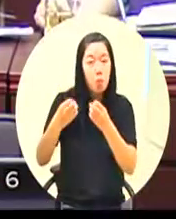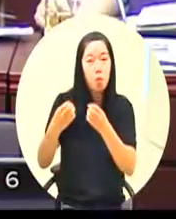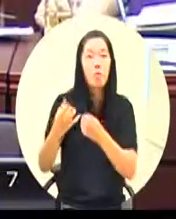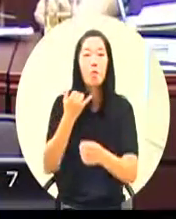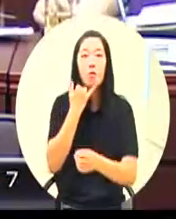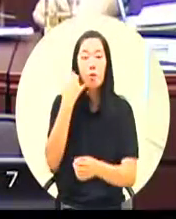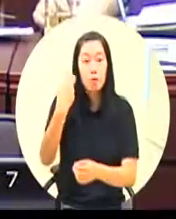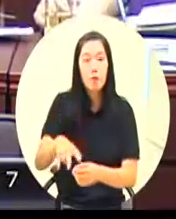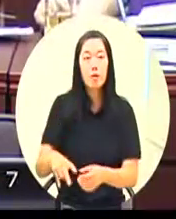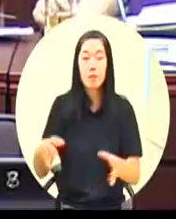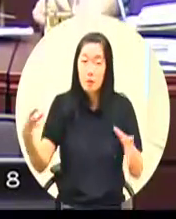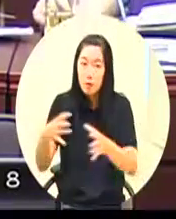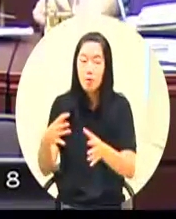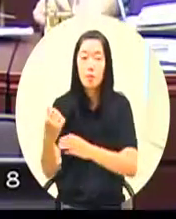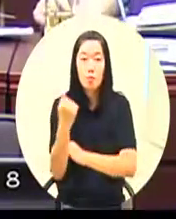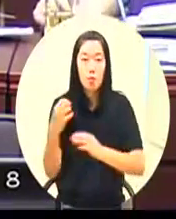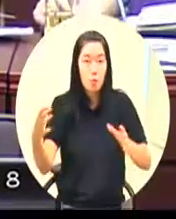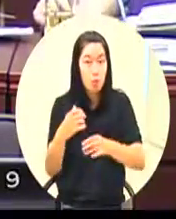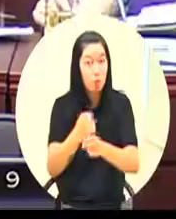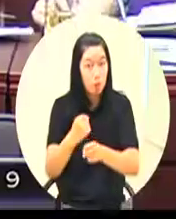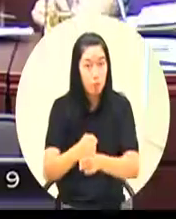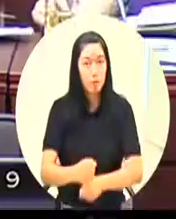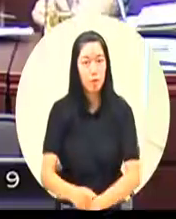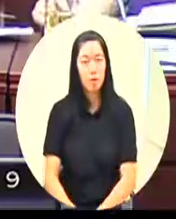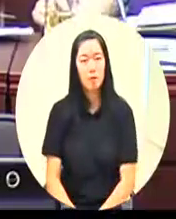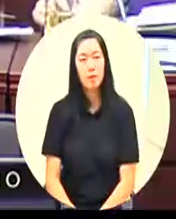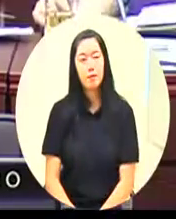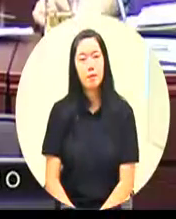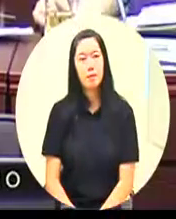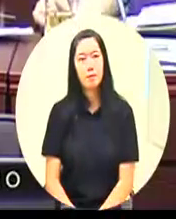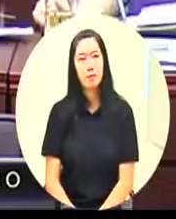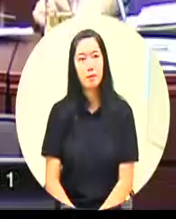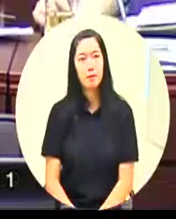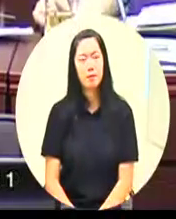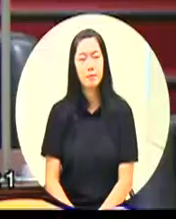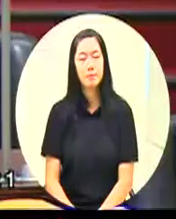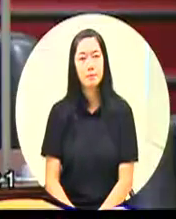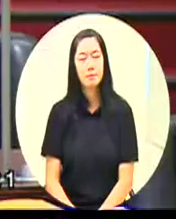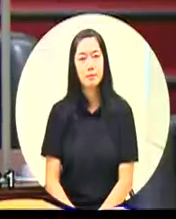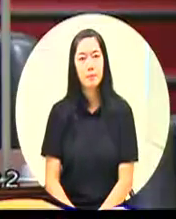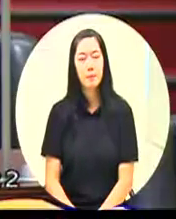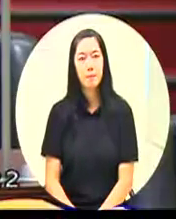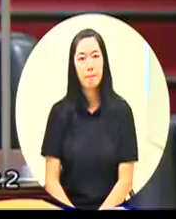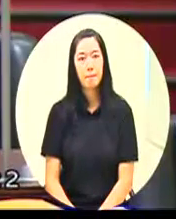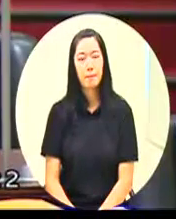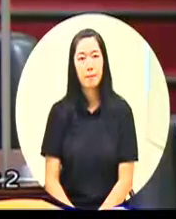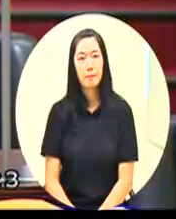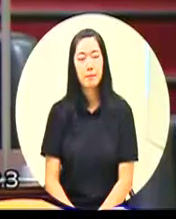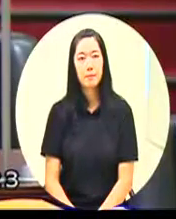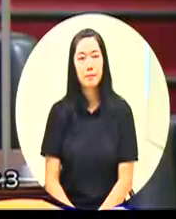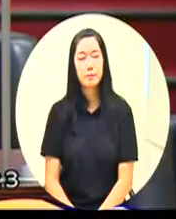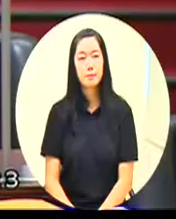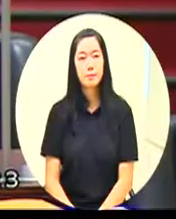一步。 好吧，那我们那我们找跟博士学生会，然后 谈 一下，好不好，局长？ 谢谢。 好，谢谢。